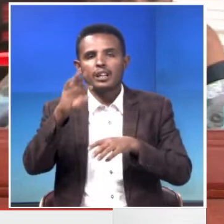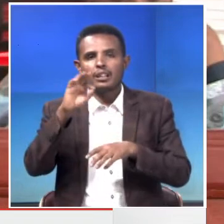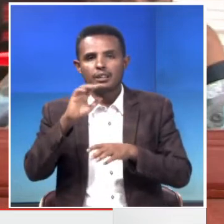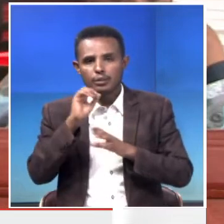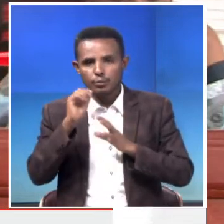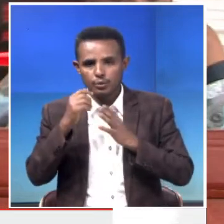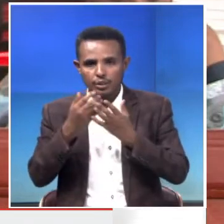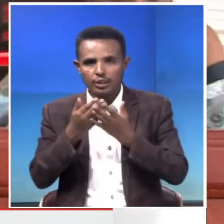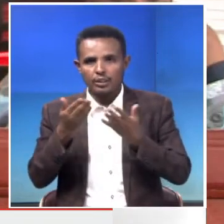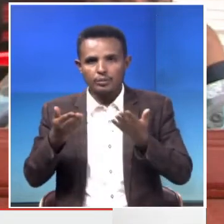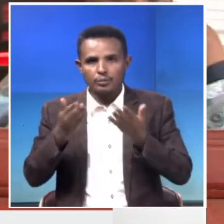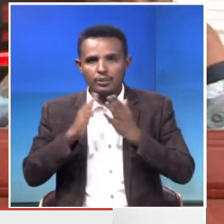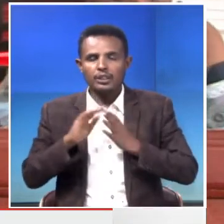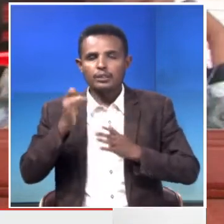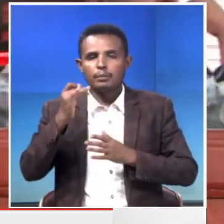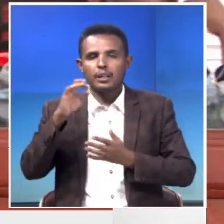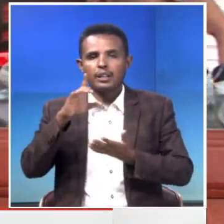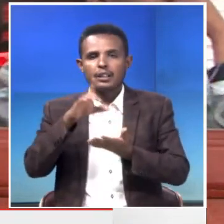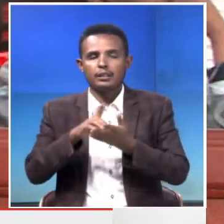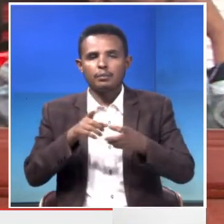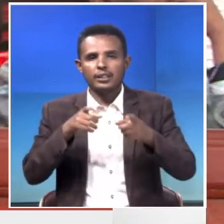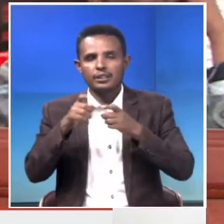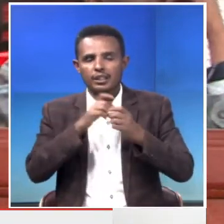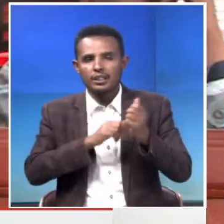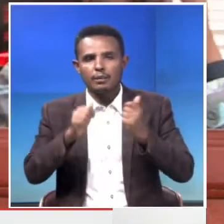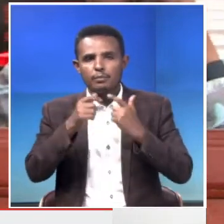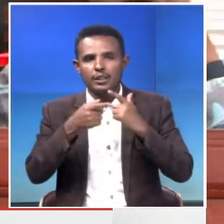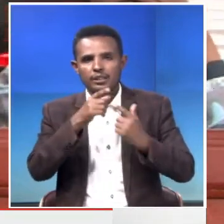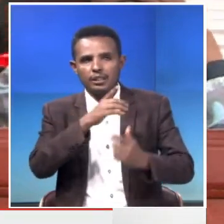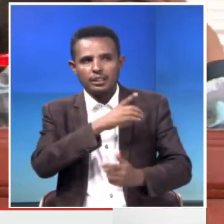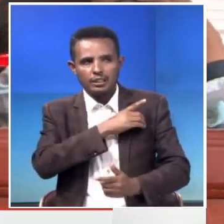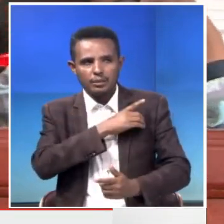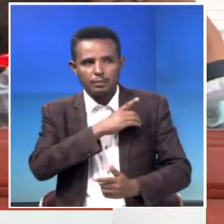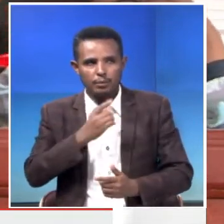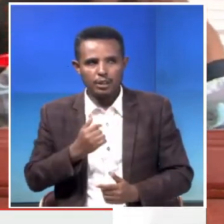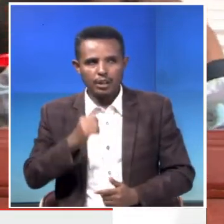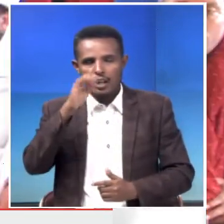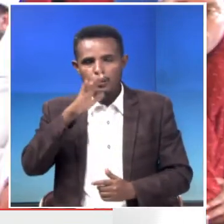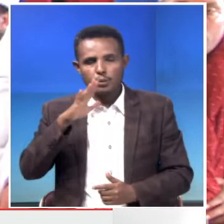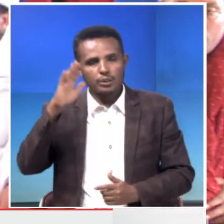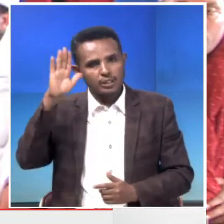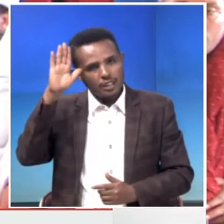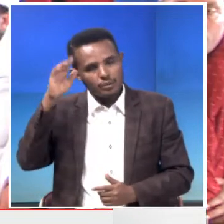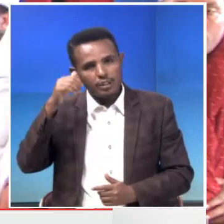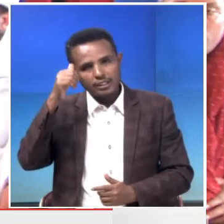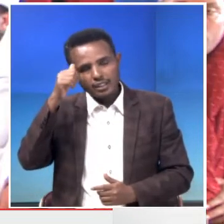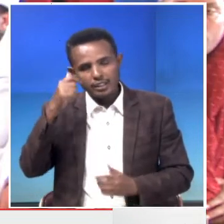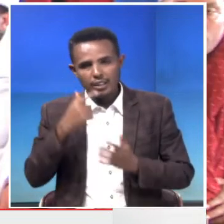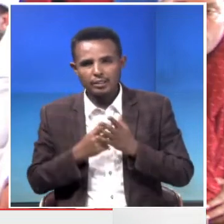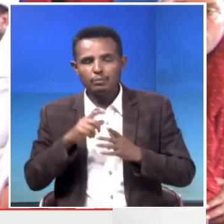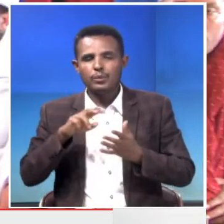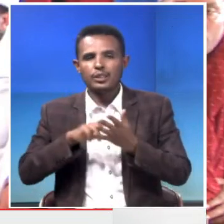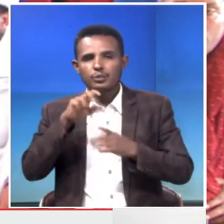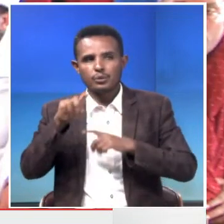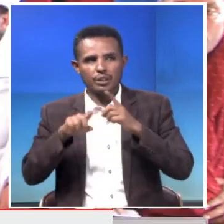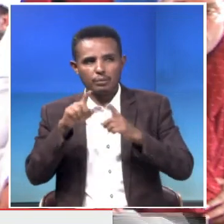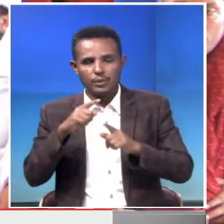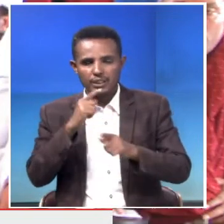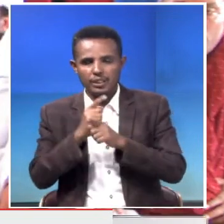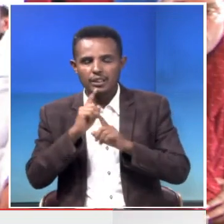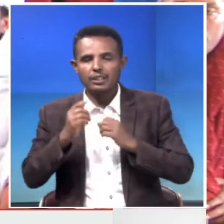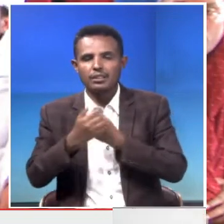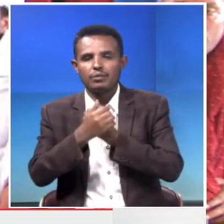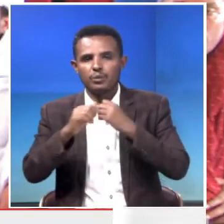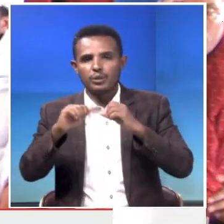መኖራቸውን የገለጹት የእንጅባራ ከተማ አስተዳደር ተቀዳሚ ምክትል ከንቲባና የኮማንድ ፖስት አባል አቶ ግዛቸው አጠና የሚነሱ ጥያቄዎች በአግባቡ እንዲፈቱ